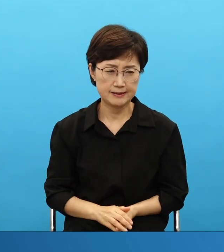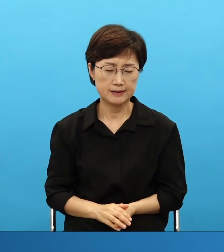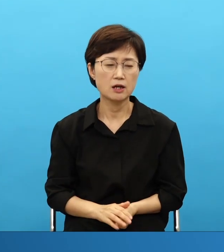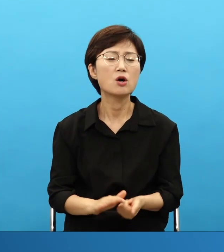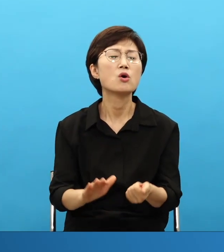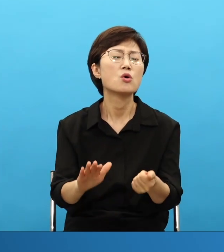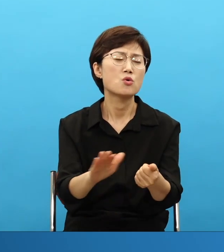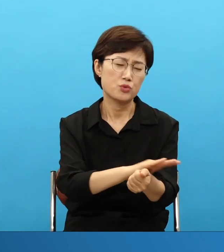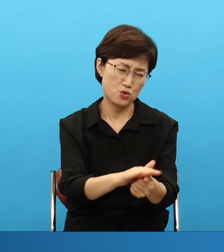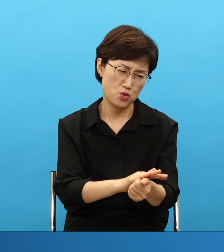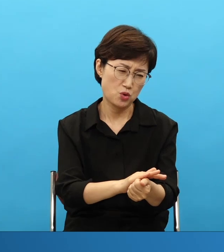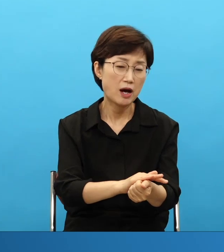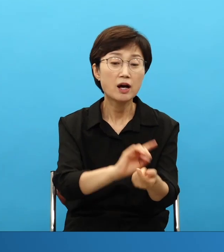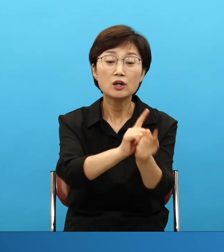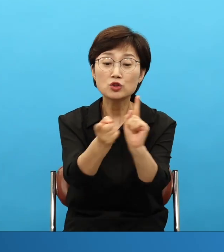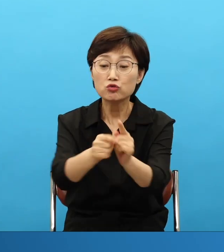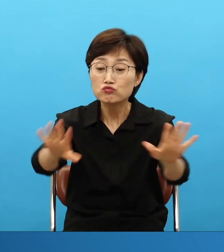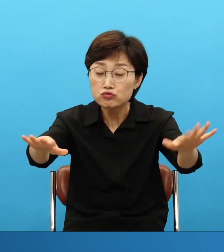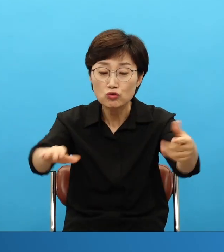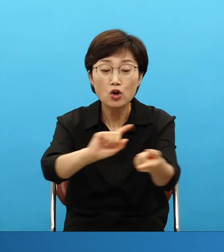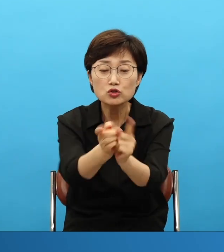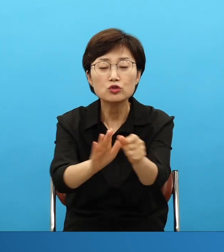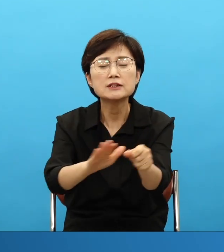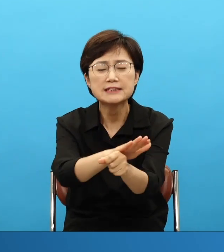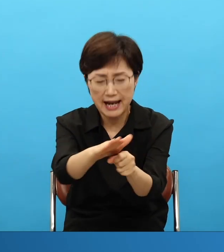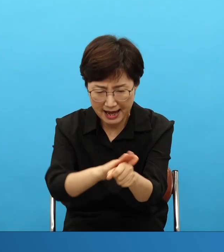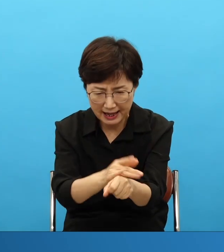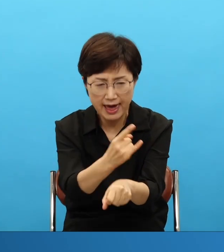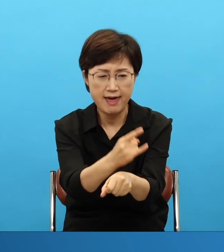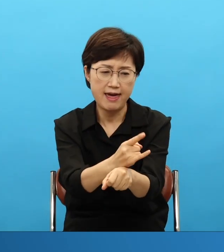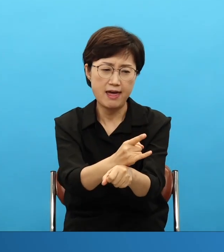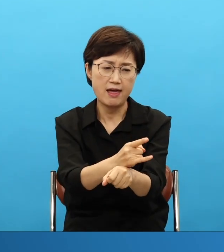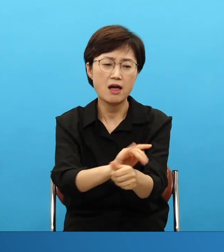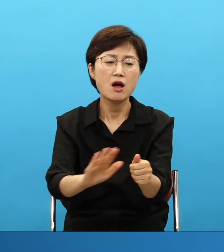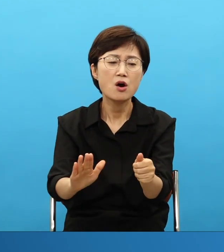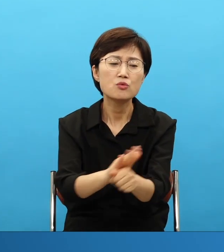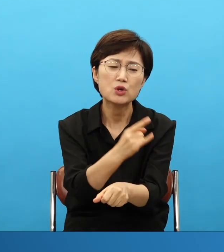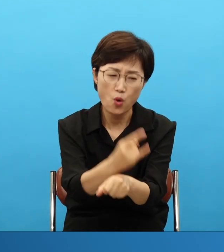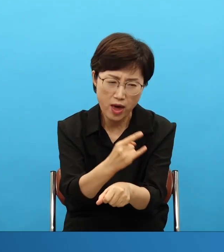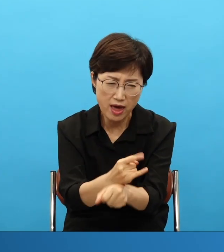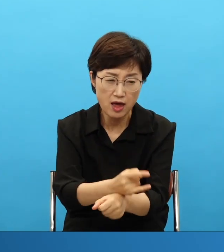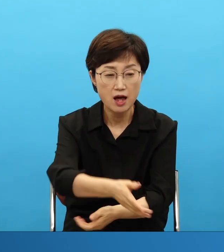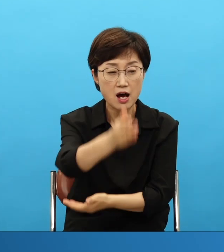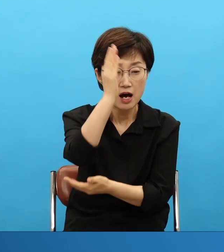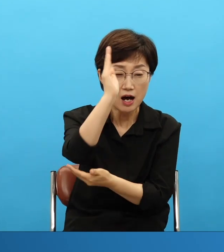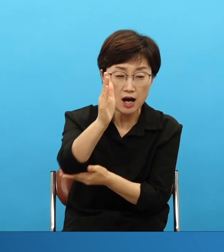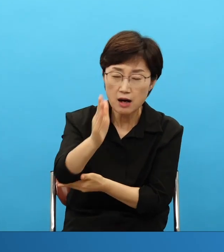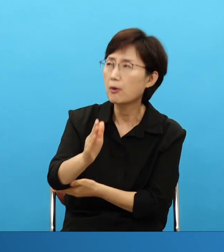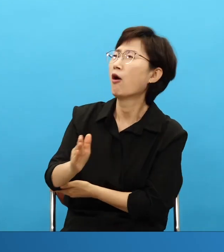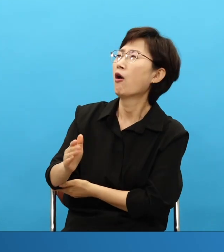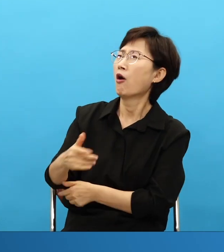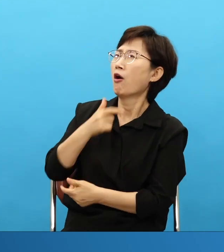위로받아 서로 위로해 인기 좋습니다 너무